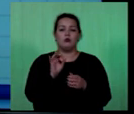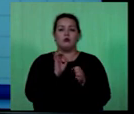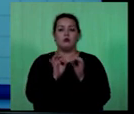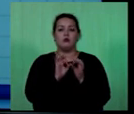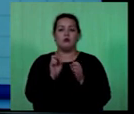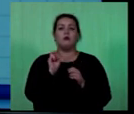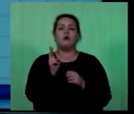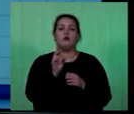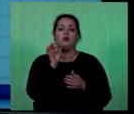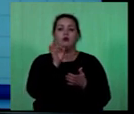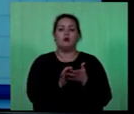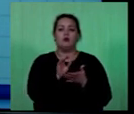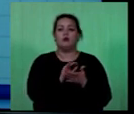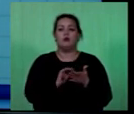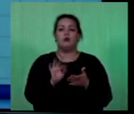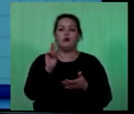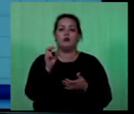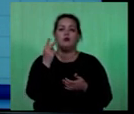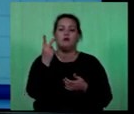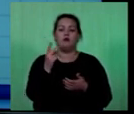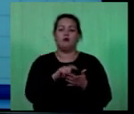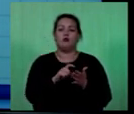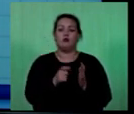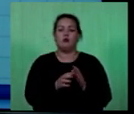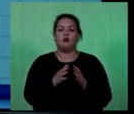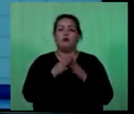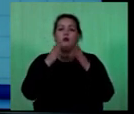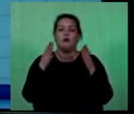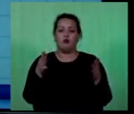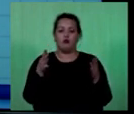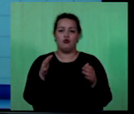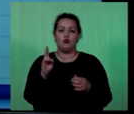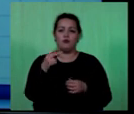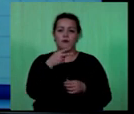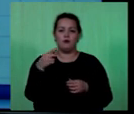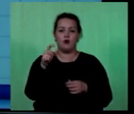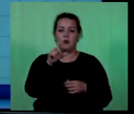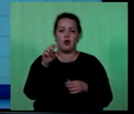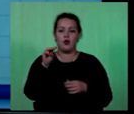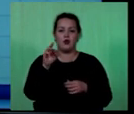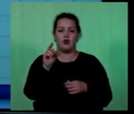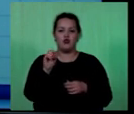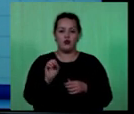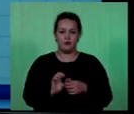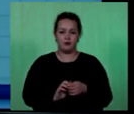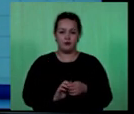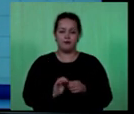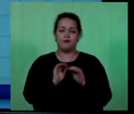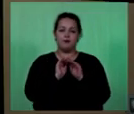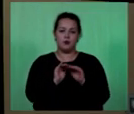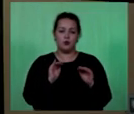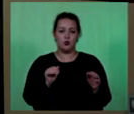как вы записали ответ на две комнаты больше на втором этаже ребята